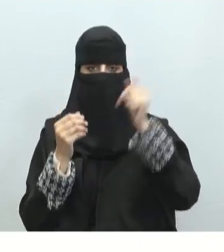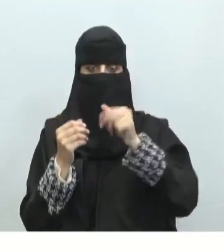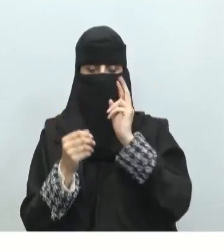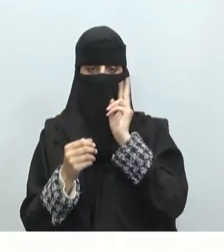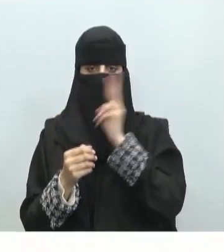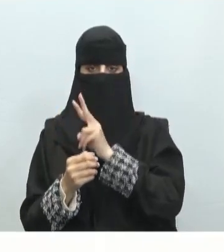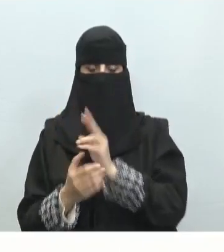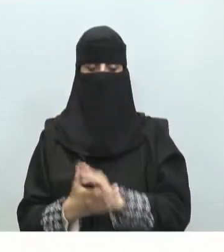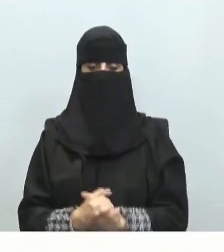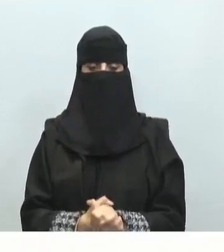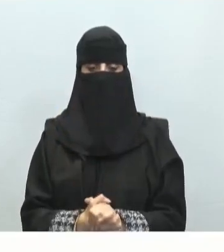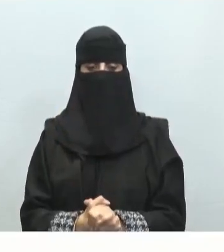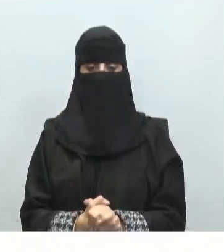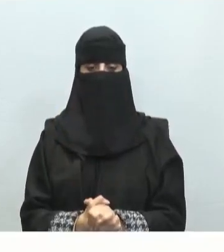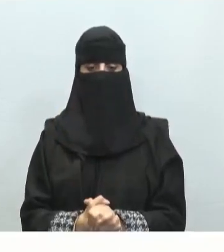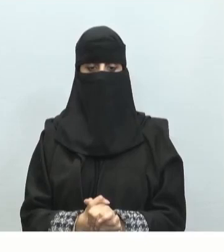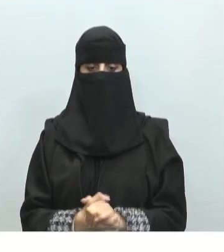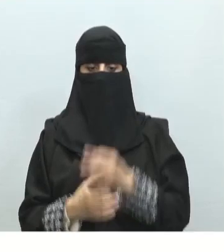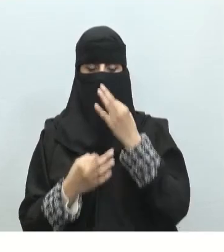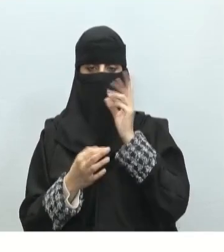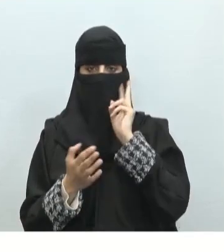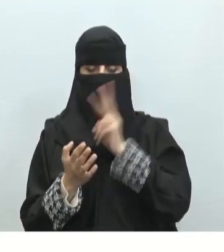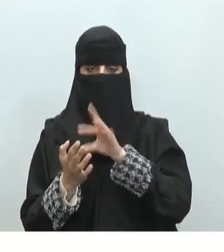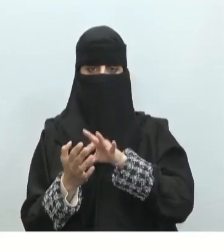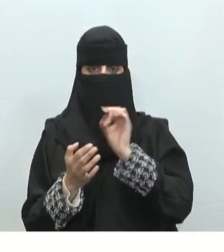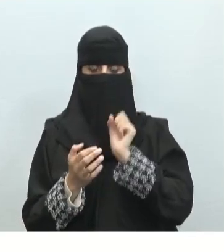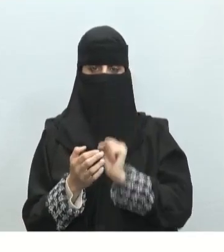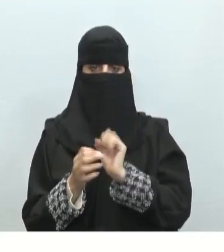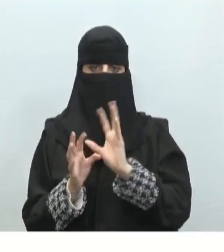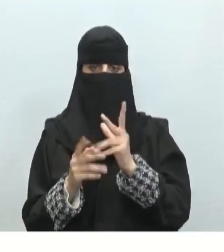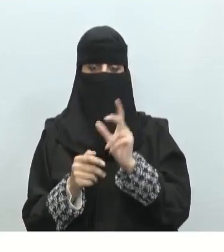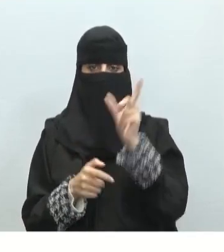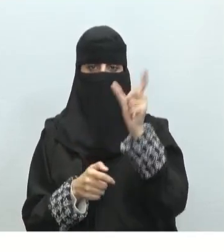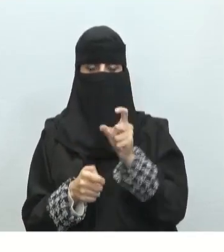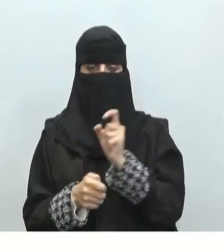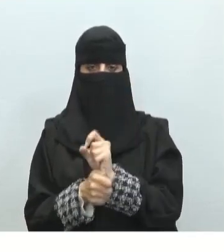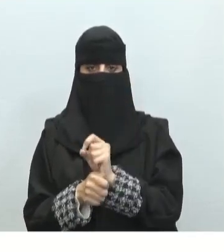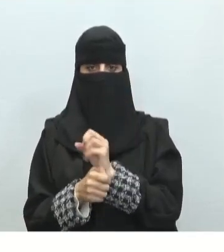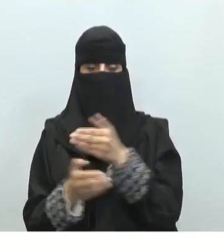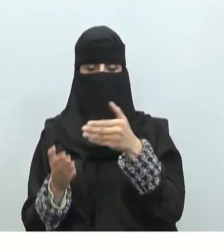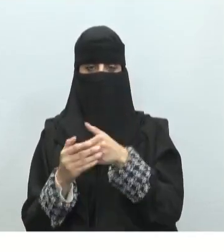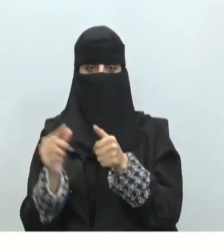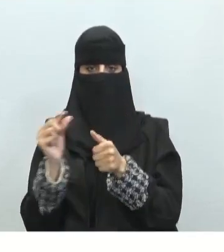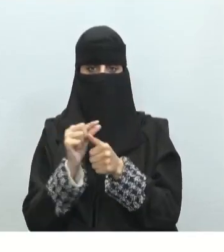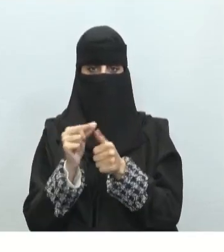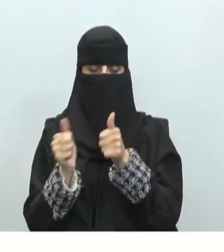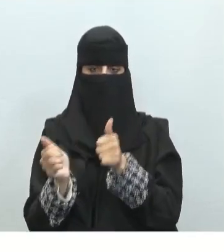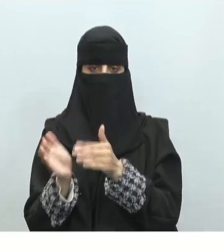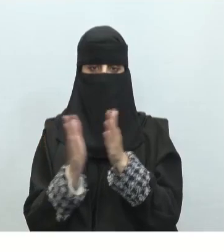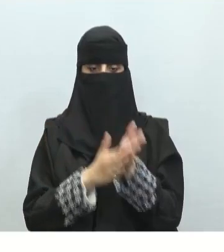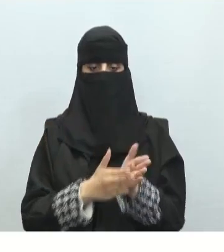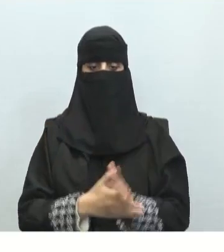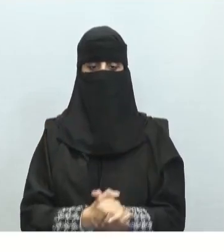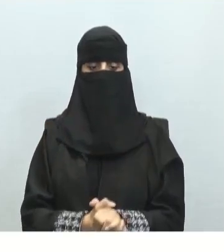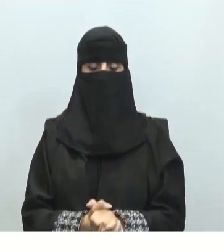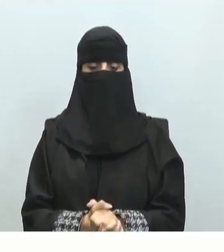في نهايه درسنا اليوم تعلمنا استنتاج العلامه الاعرابيه للفاعل وهي